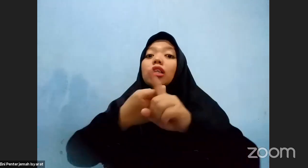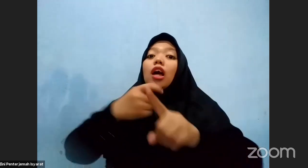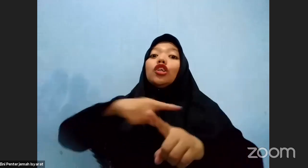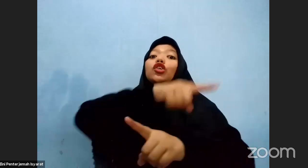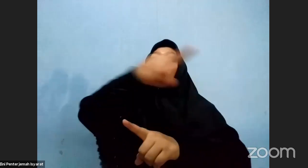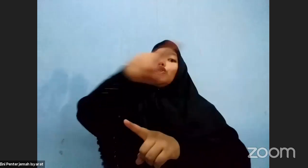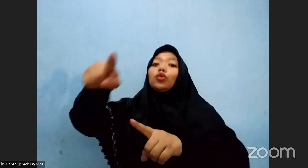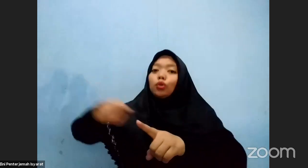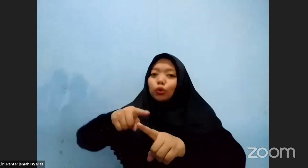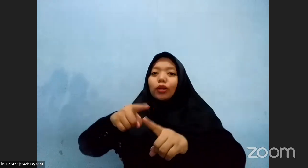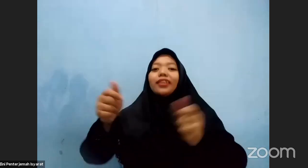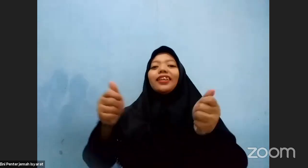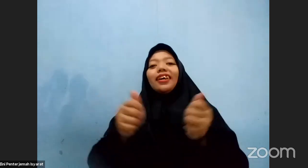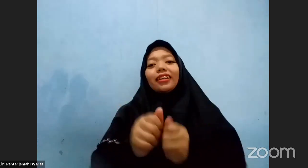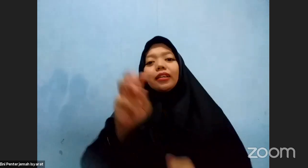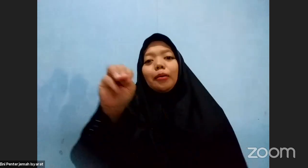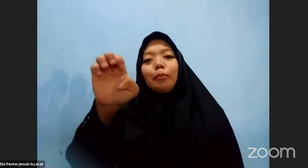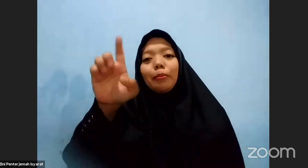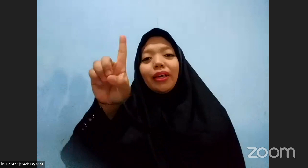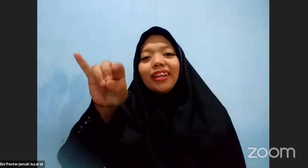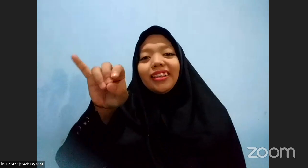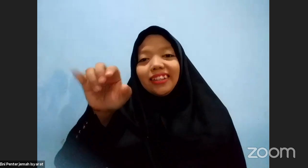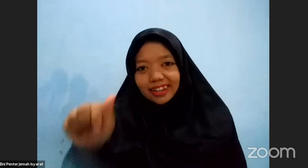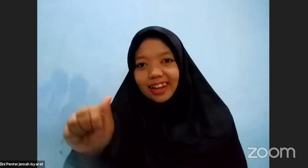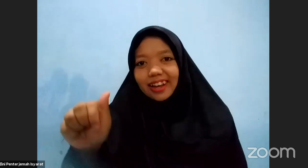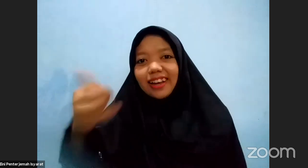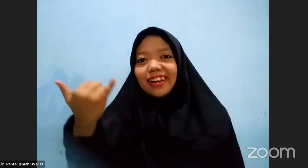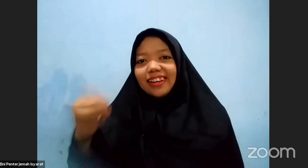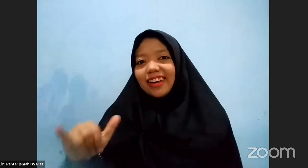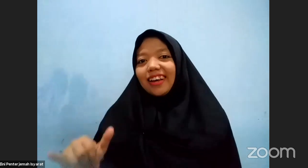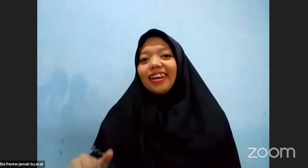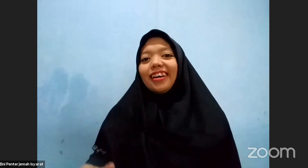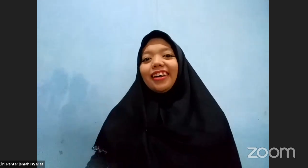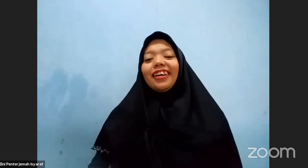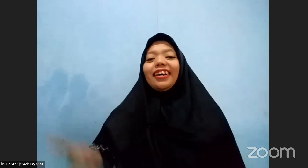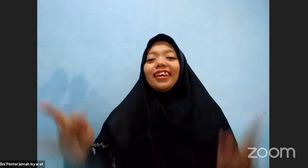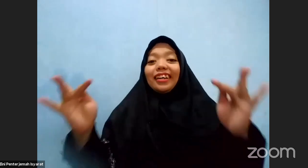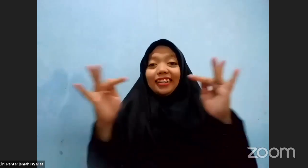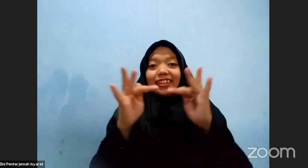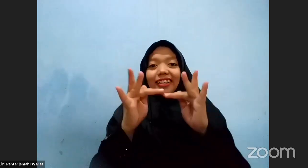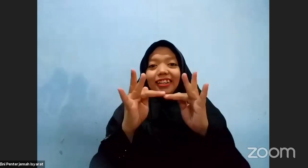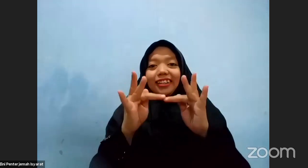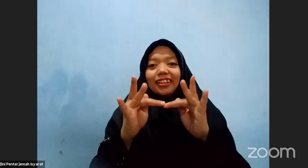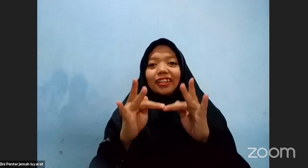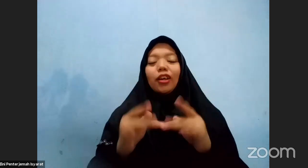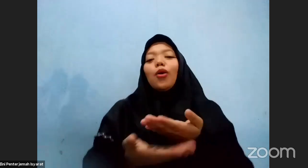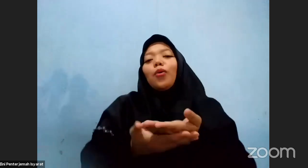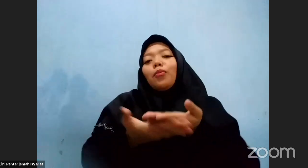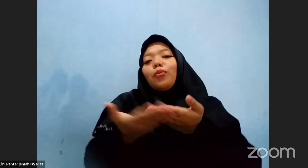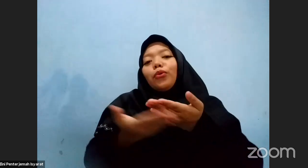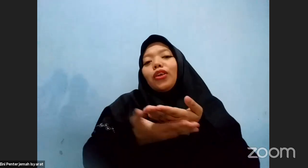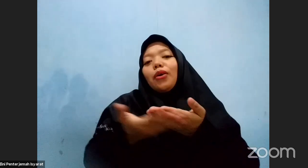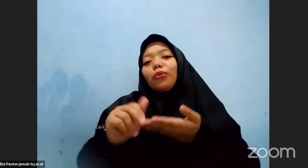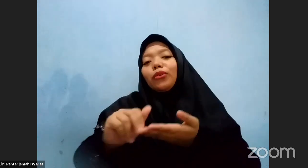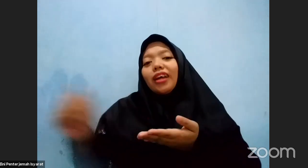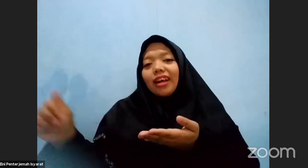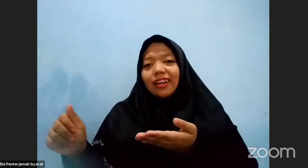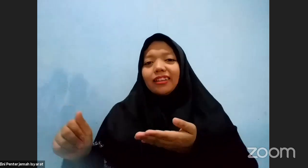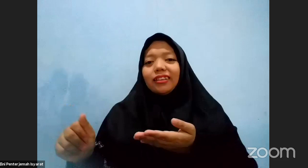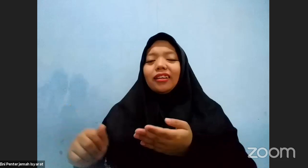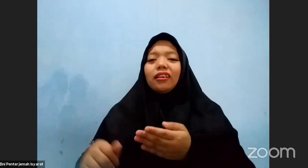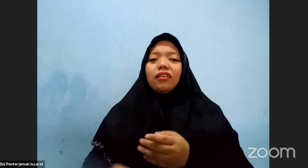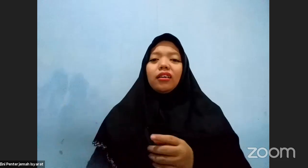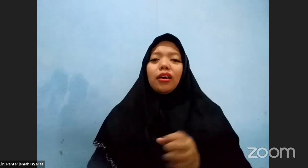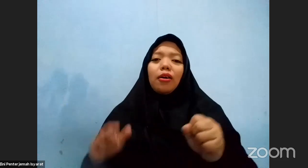kita sudah rindu kita ini cuekin tetap Jogja betul Limbong mudah-mudahan segera berlalu tetapi